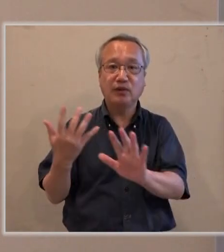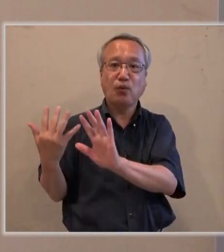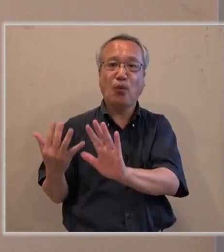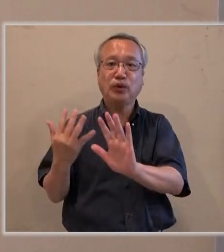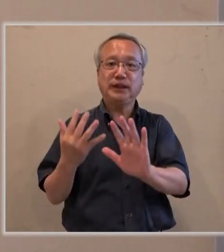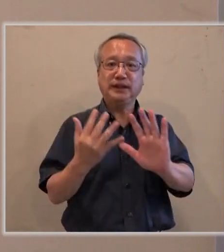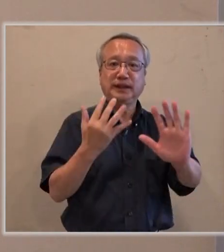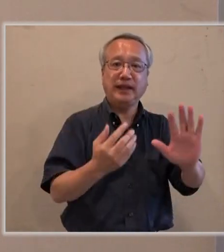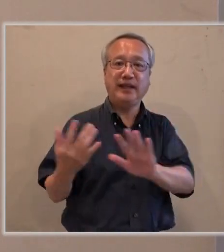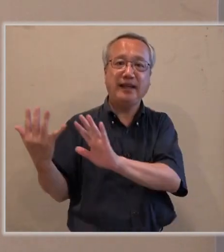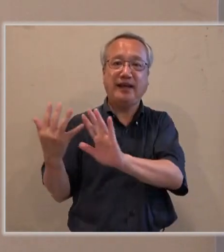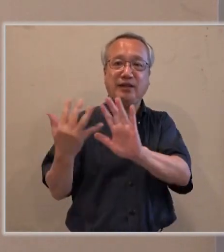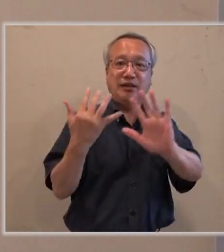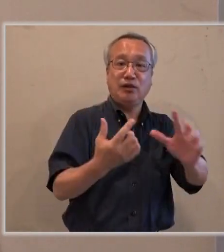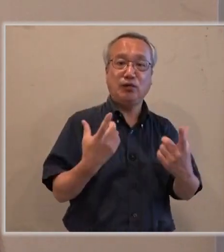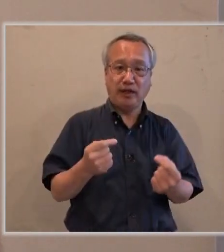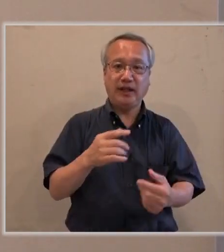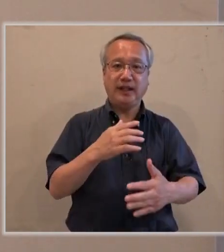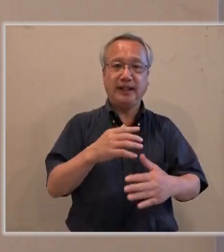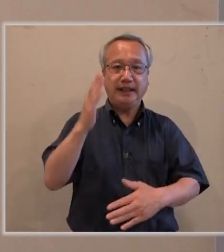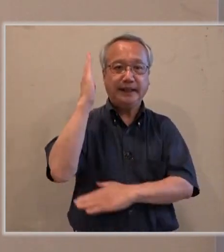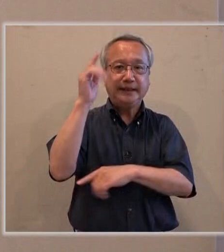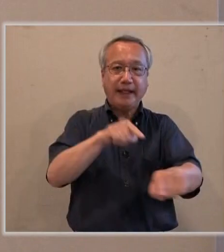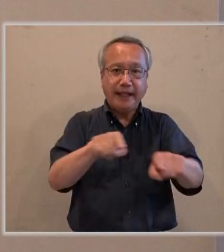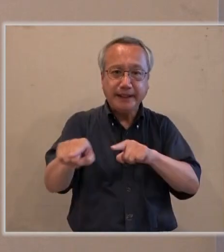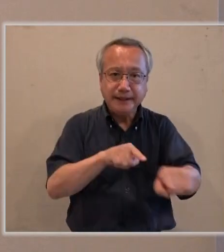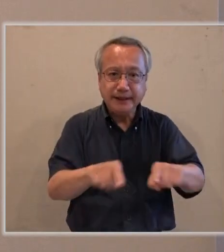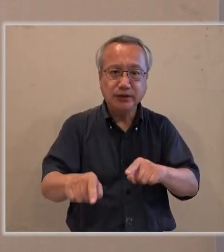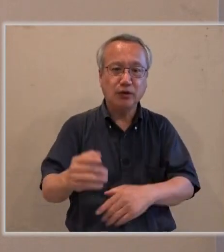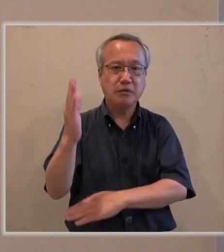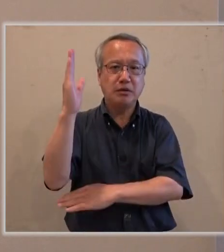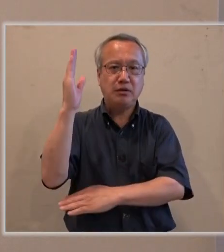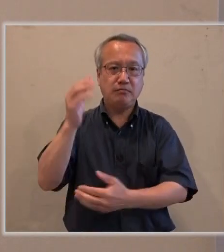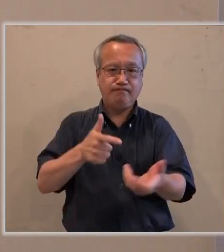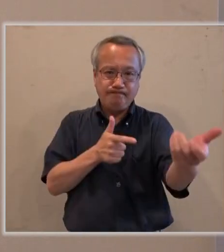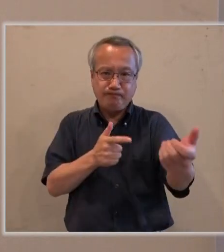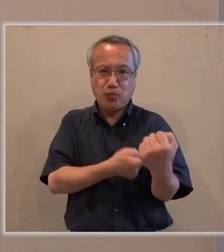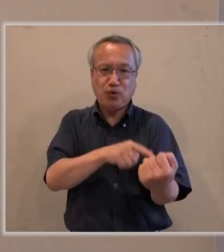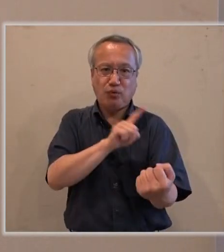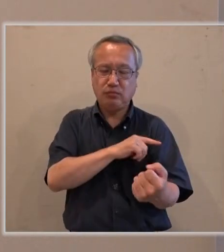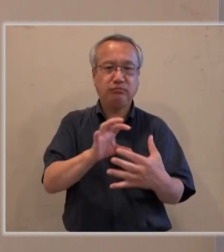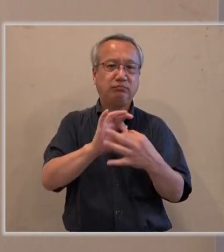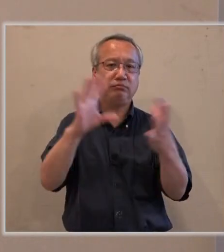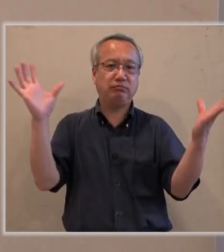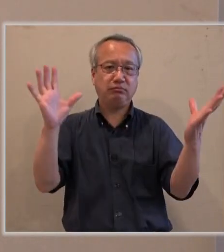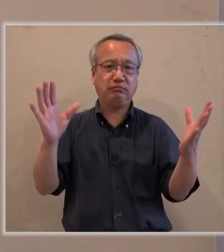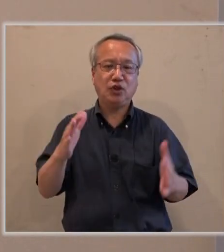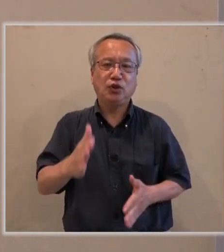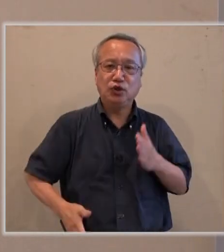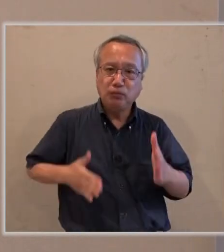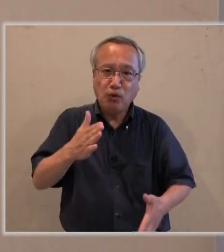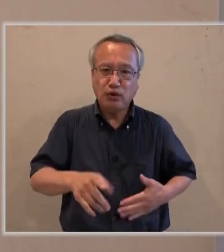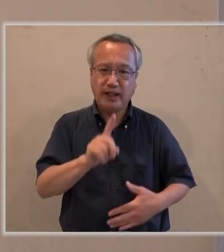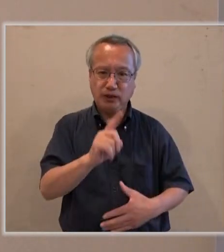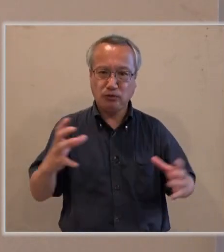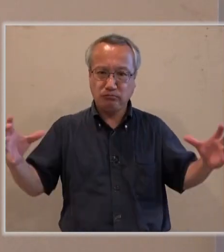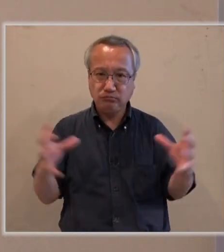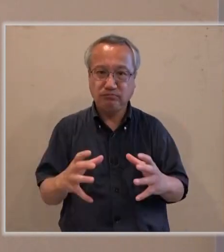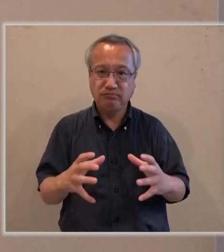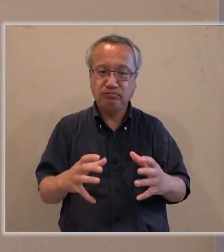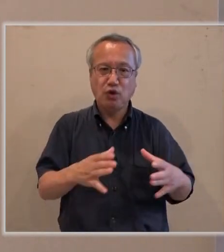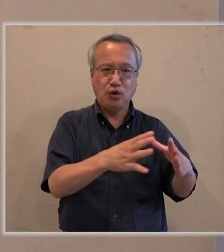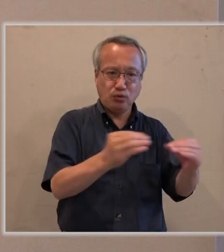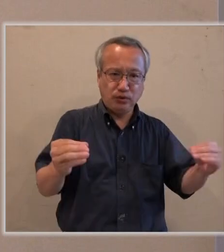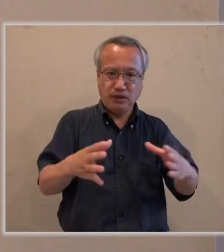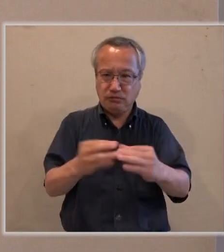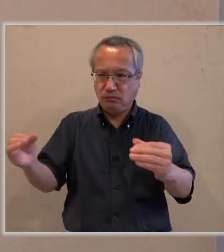ね。政治とか武力じゃなくて、スポーツでこんなにも一つになっている、でそれに国規模でみんな